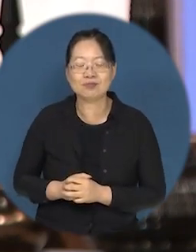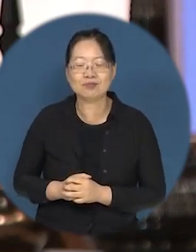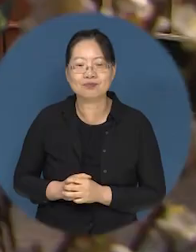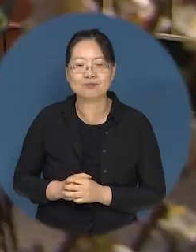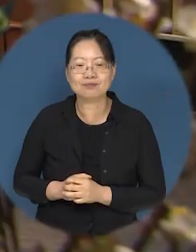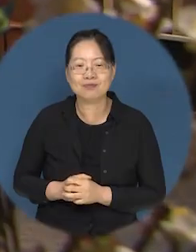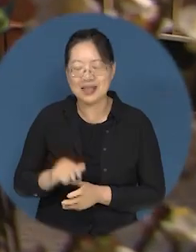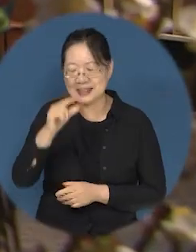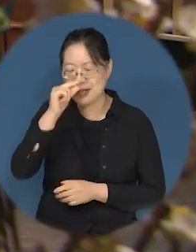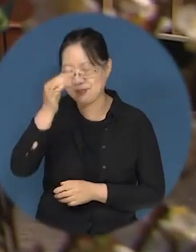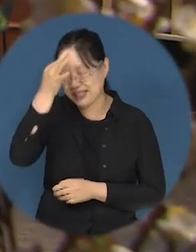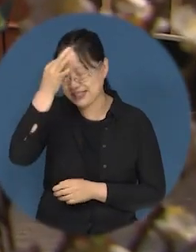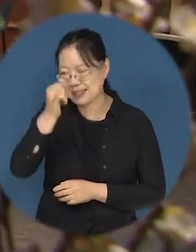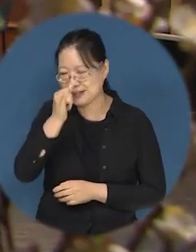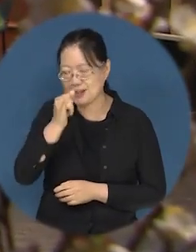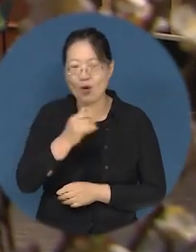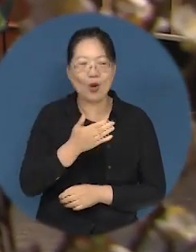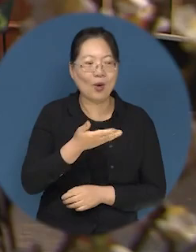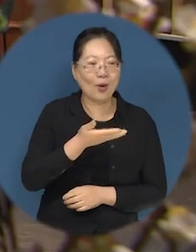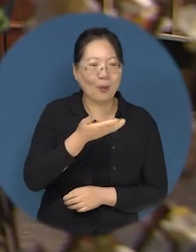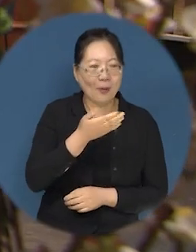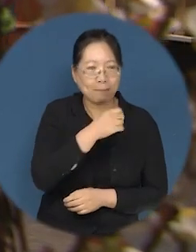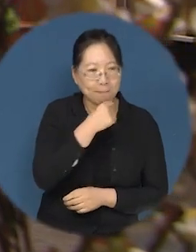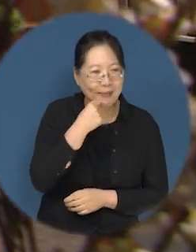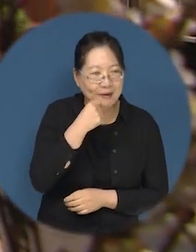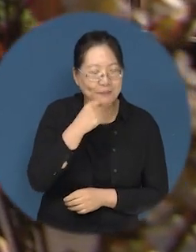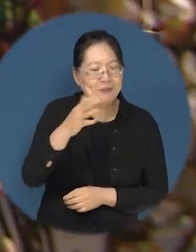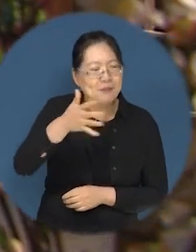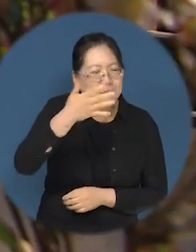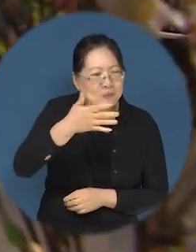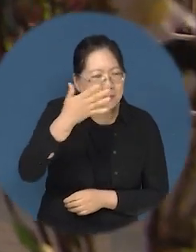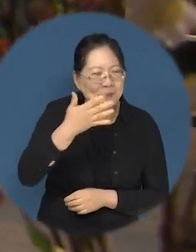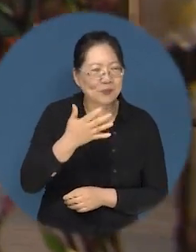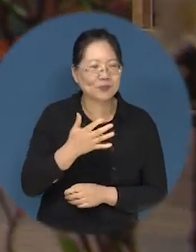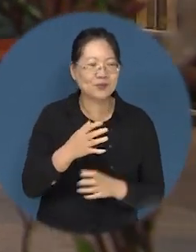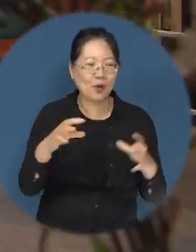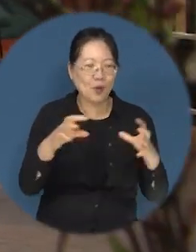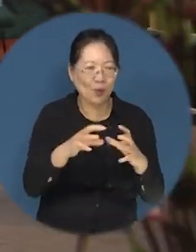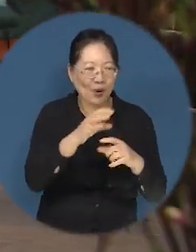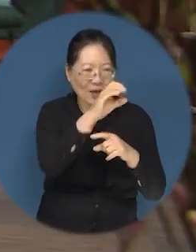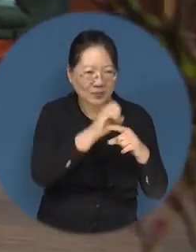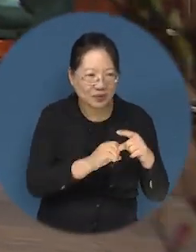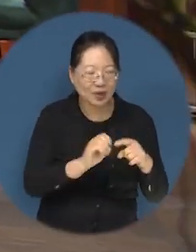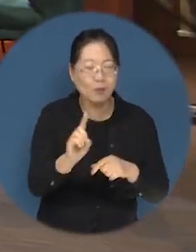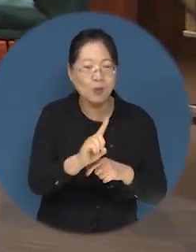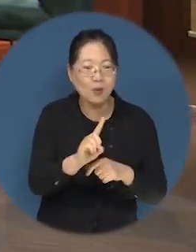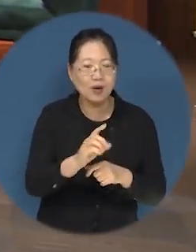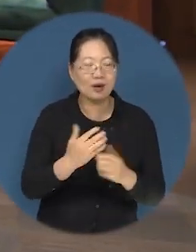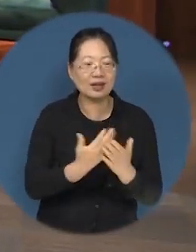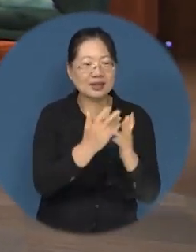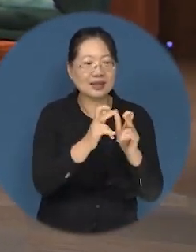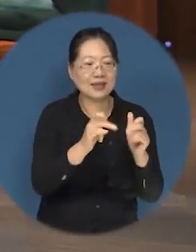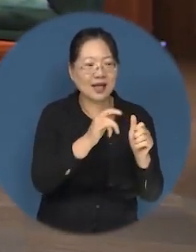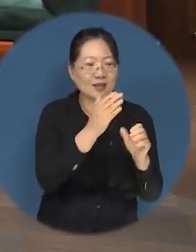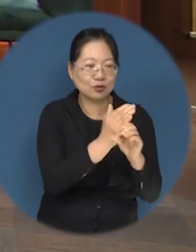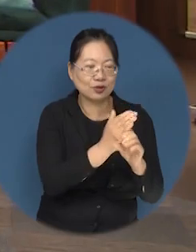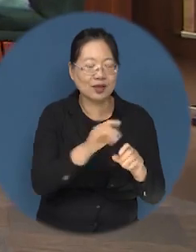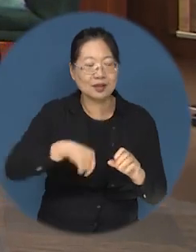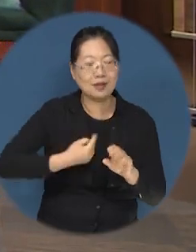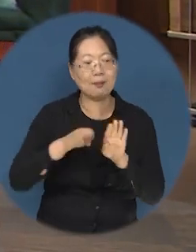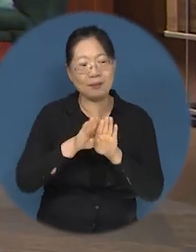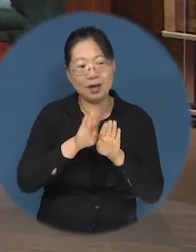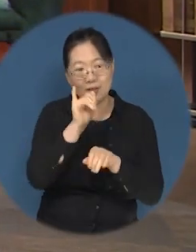그런 맛이나 향이나 예, 굉장히 예민한 분이 계세요. 또 이 배합 비율 이런 데서는 예. 막 발달장애 중에 예. 자폐 이쪽도